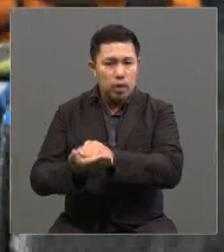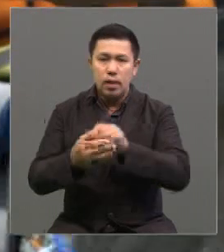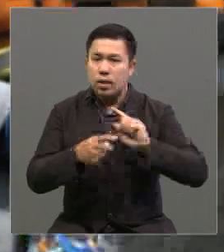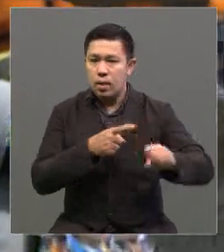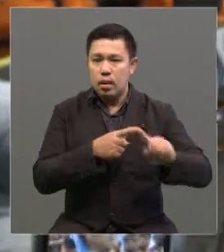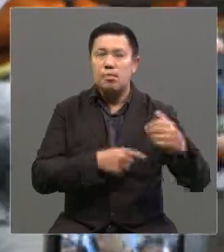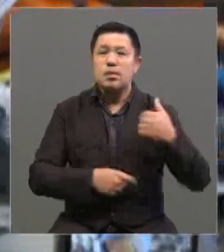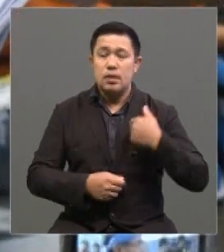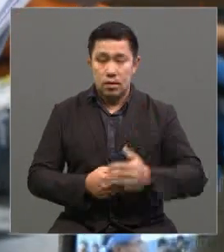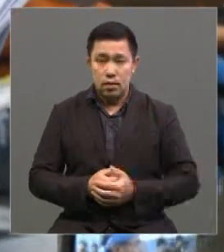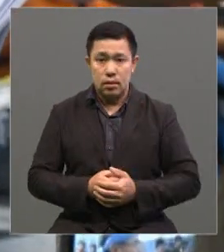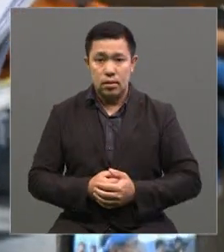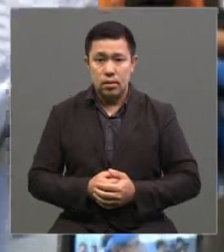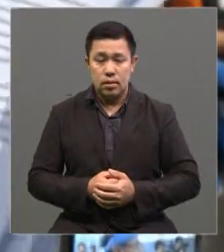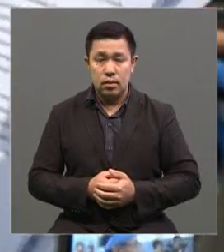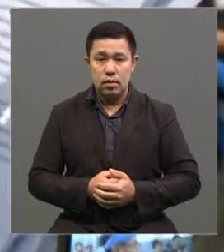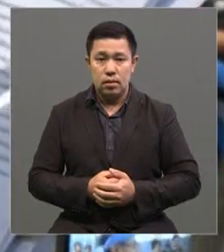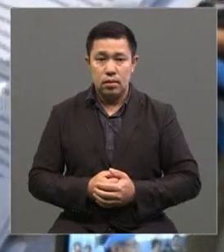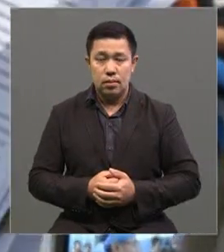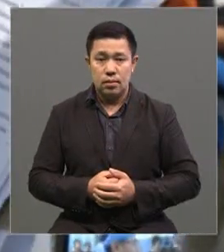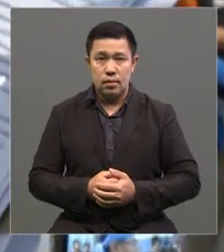ได้อย่างครอบคลุมแน่นอนครับ